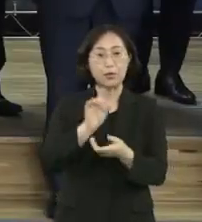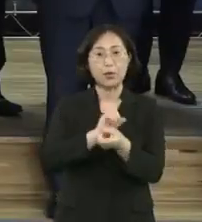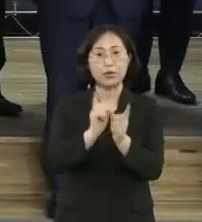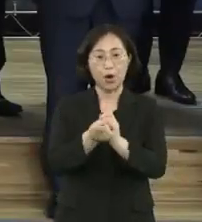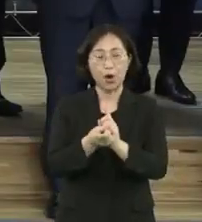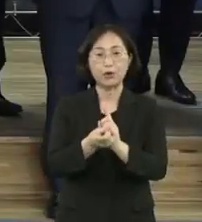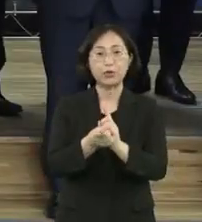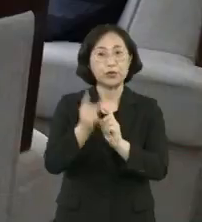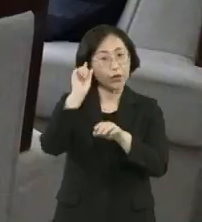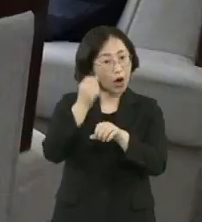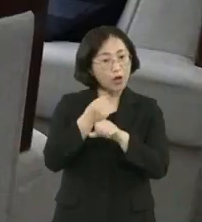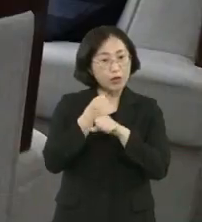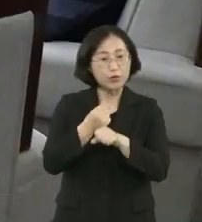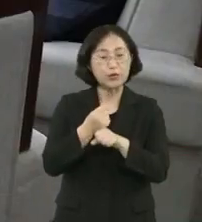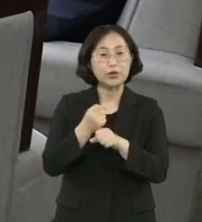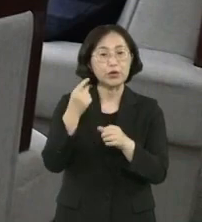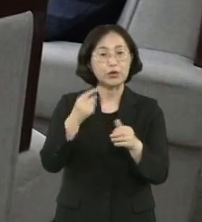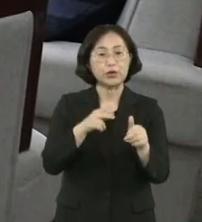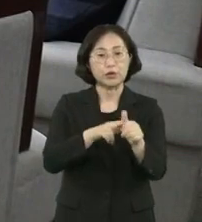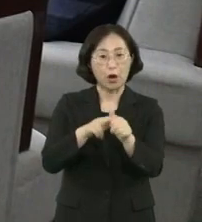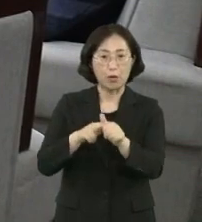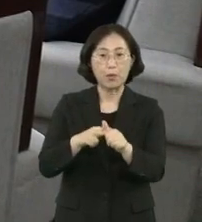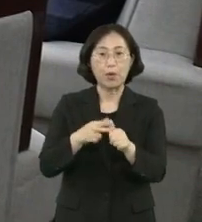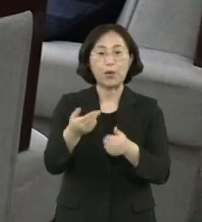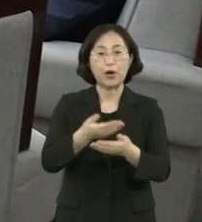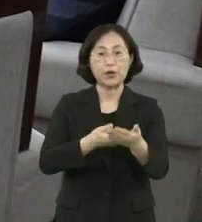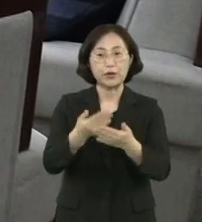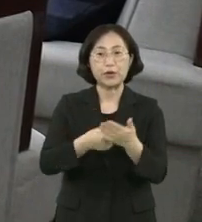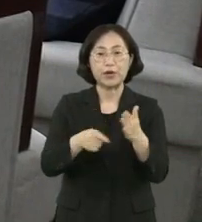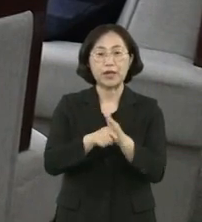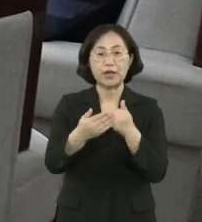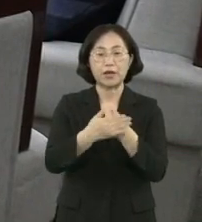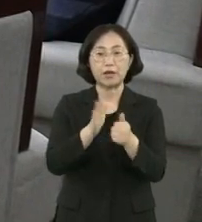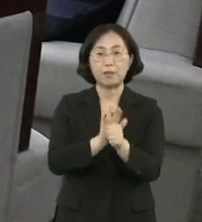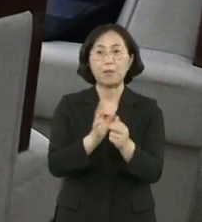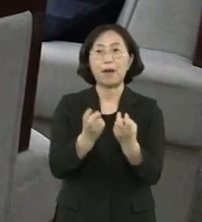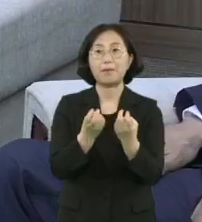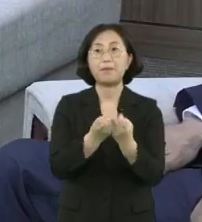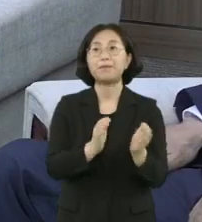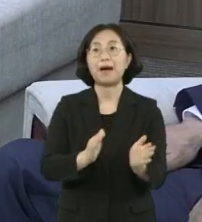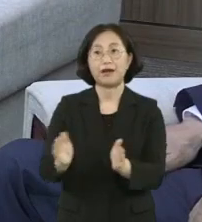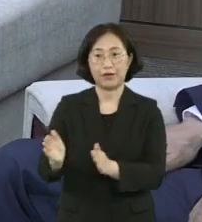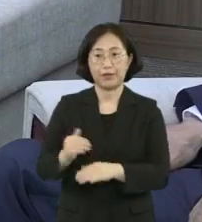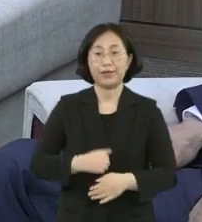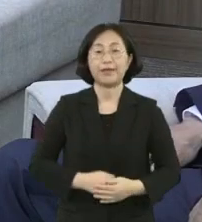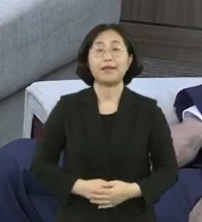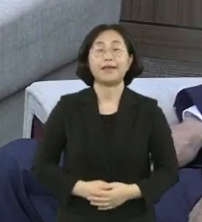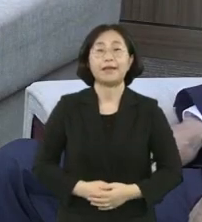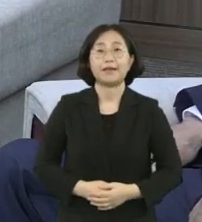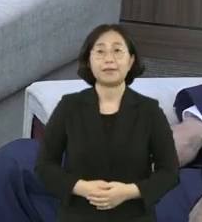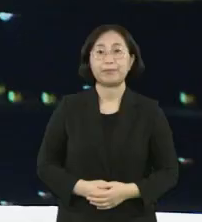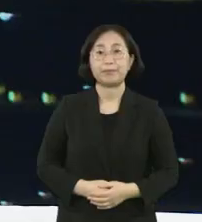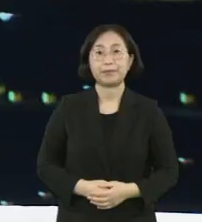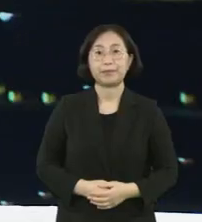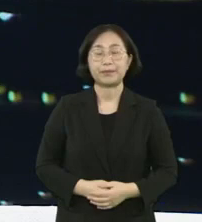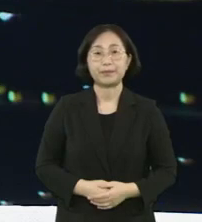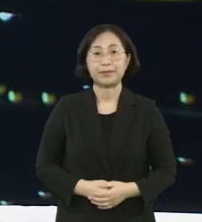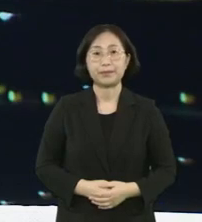연구와 인력 교류, 정보와 자료 교환을 위한 협력 체계를 구축하기로 했습니다.